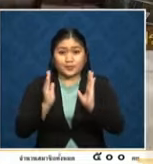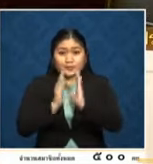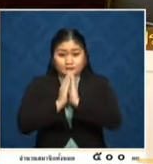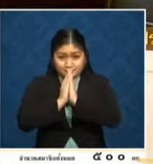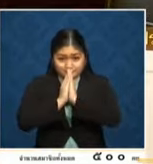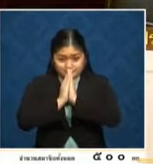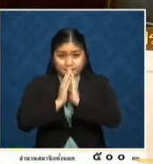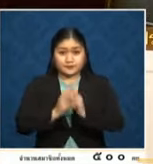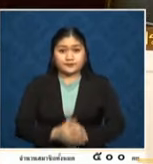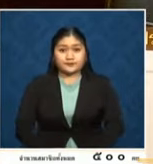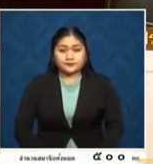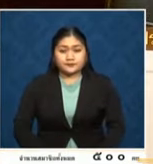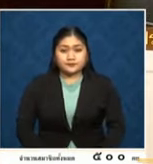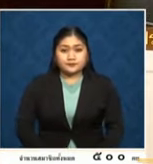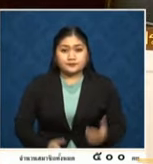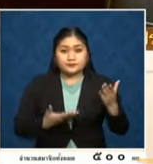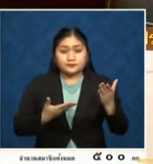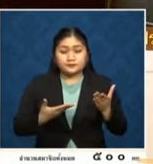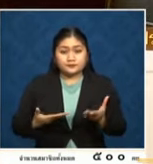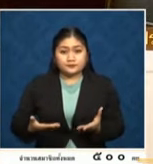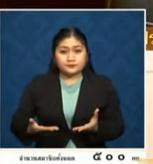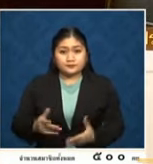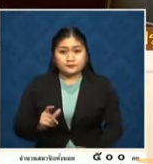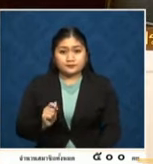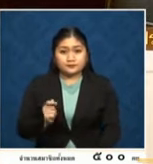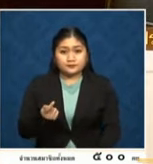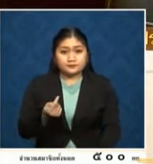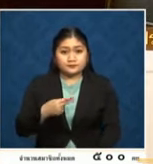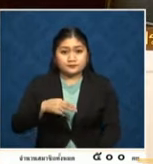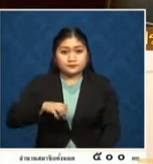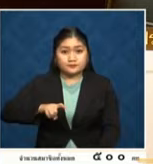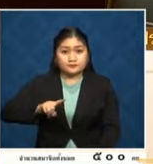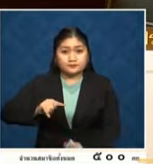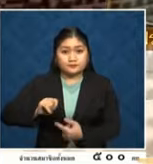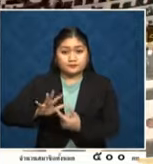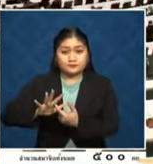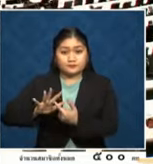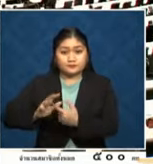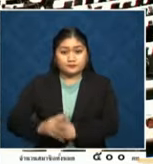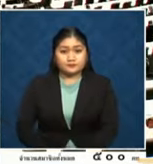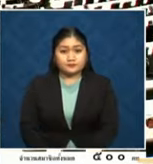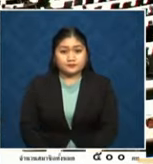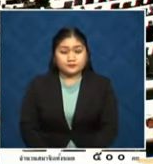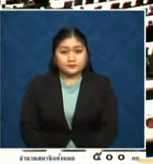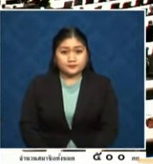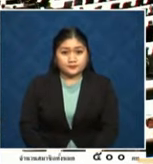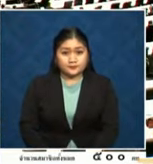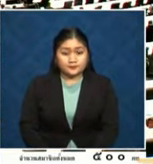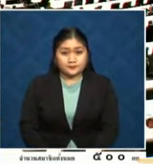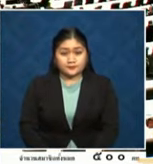ขอบคุณครับขอเชิญท่านปฏิตาตันติรัตนานนท์ครับ